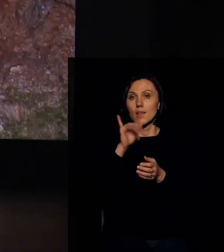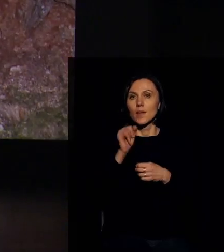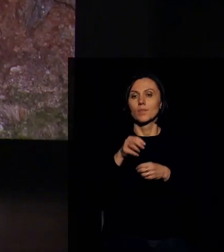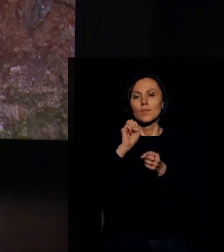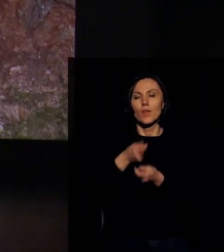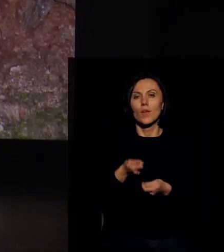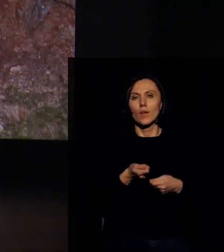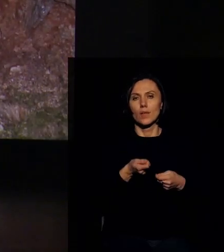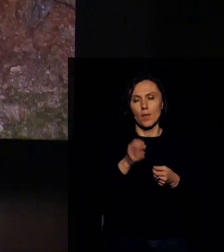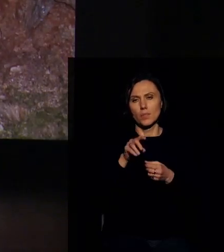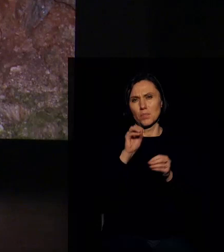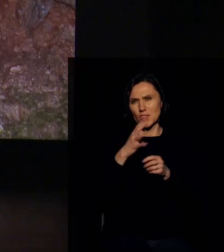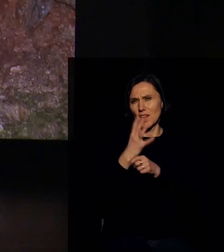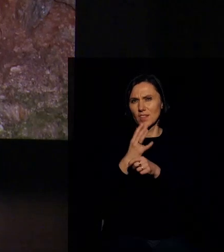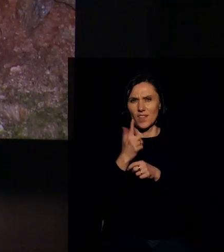ładunki